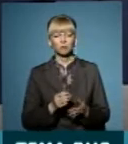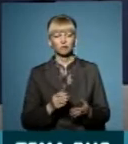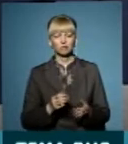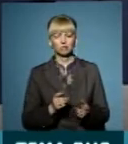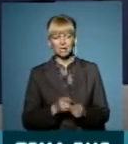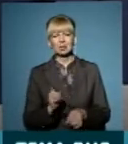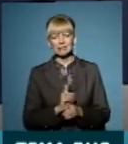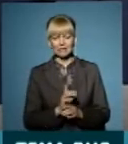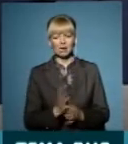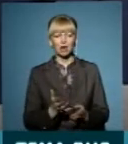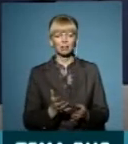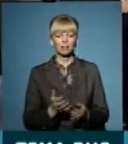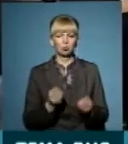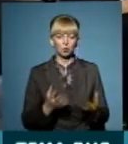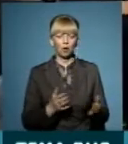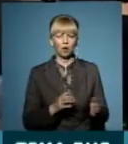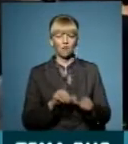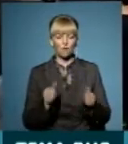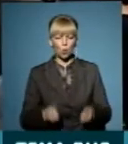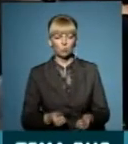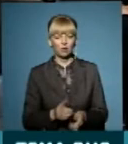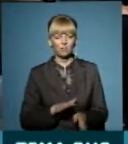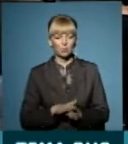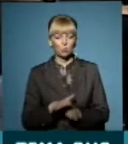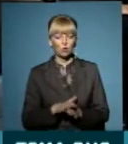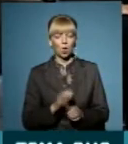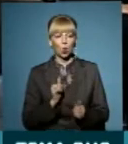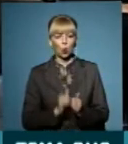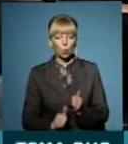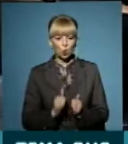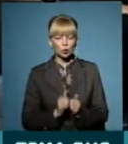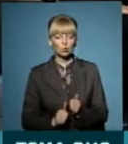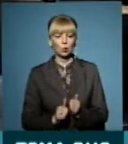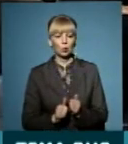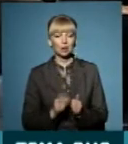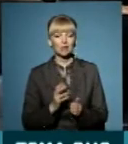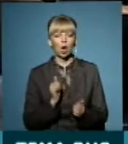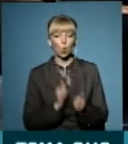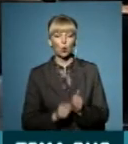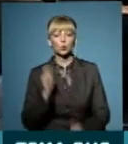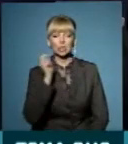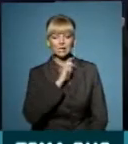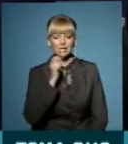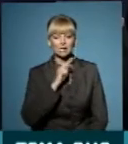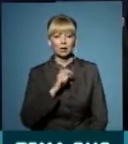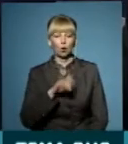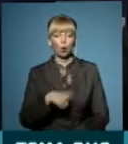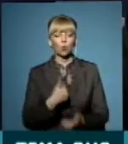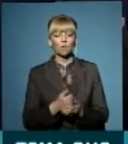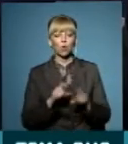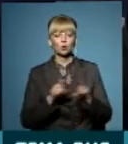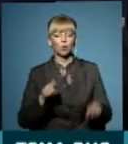така стандартна форма, ні, за якою виконується? Значить, дивіться, на кожну неділю головою